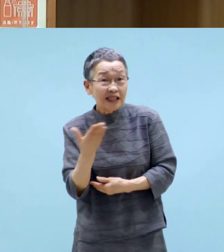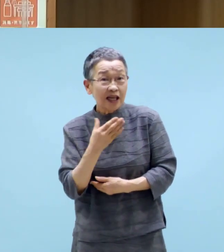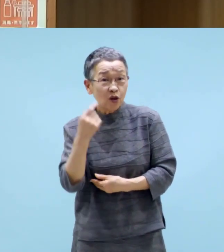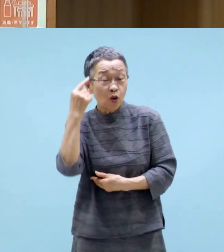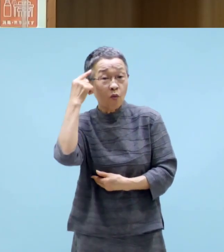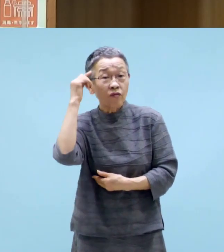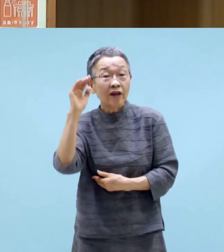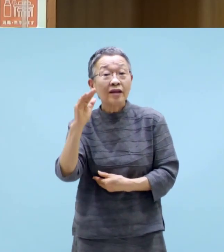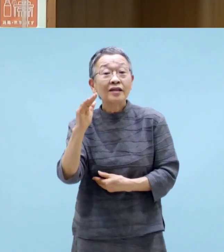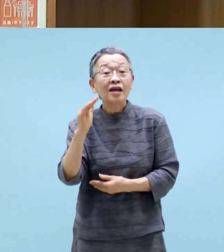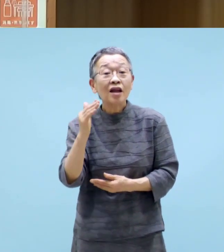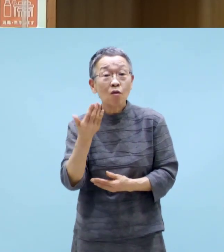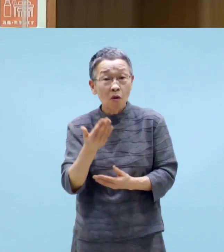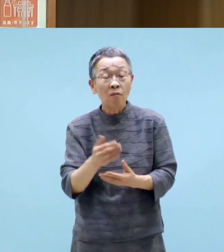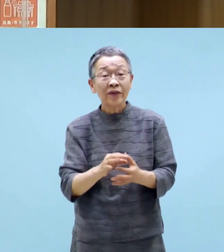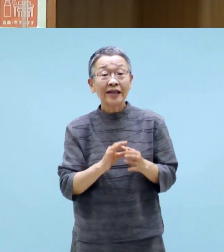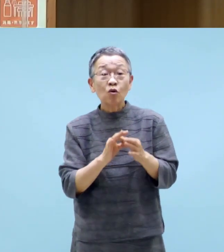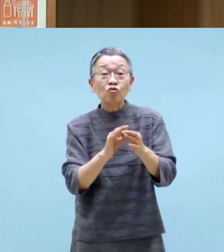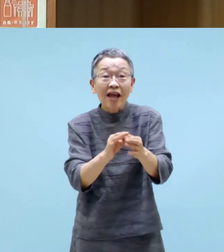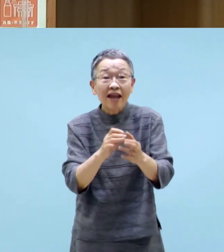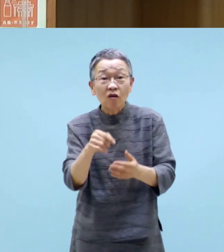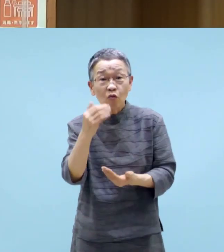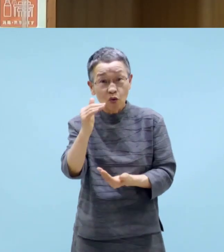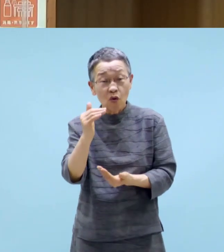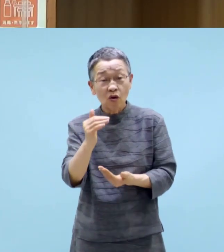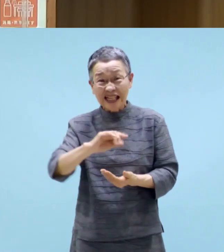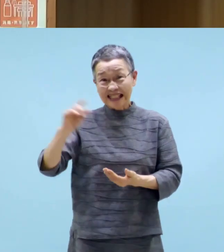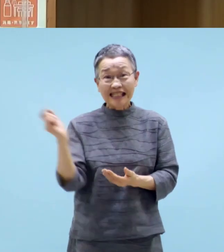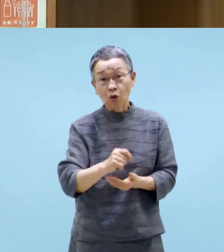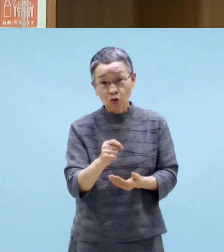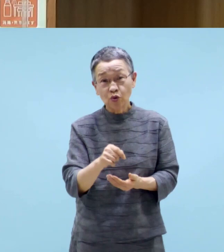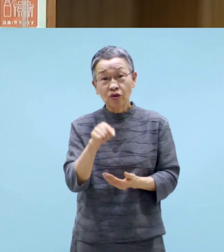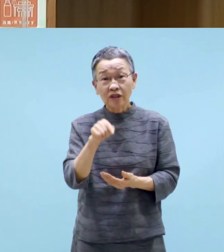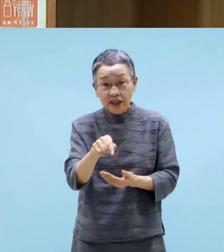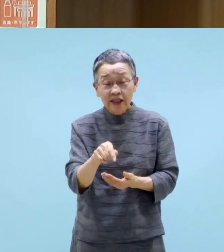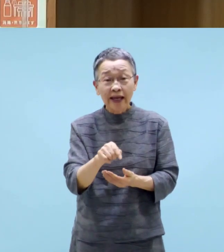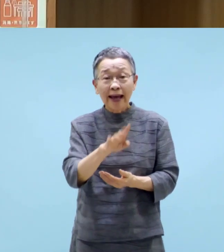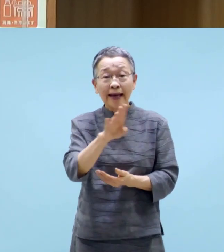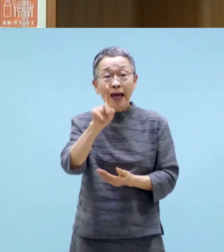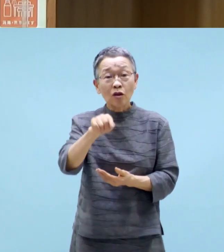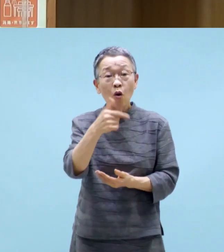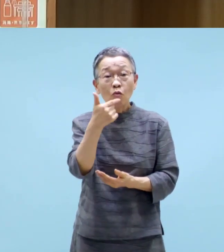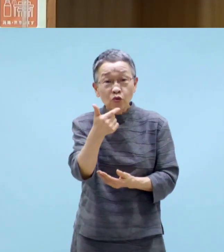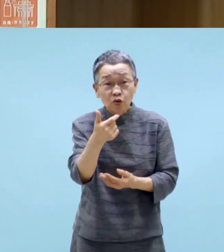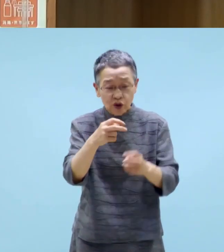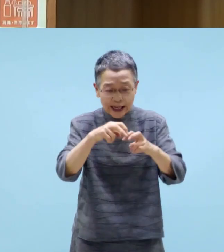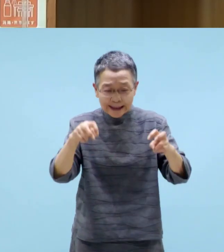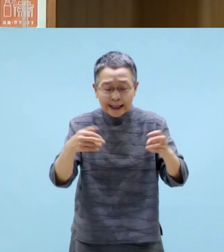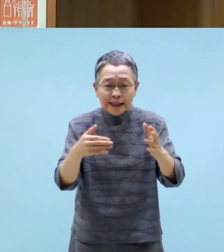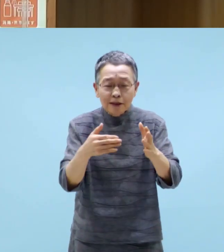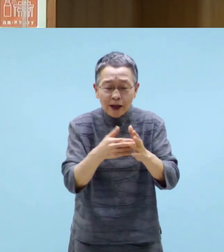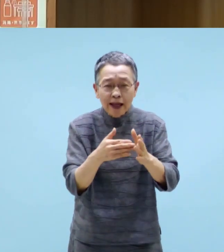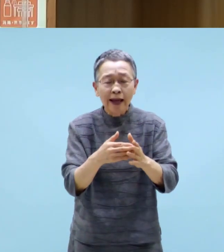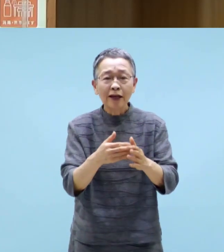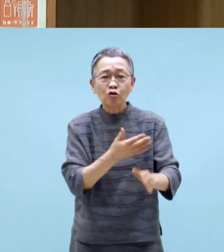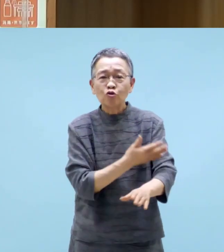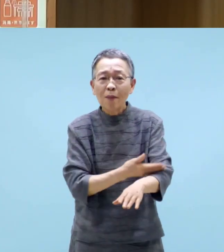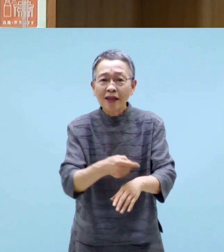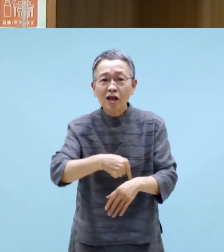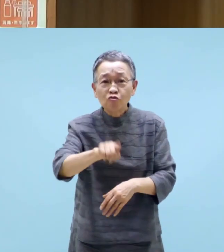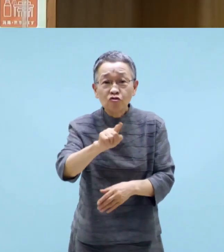ても知事おっしゃいました。そうするとこの迅速にゲノム解析まで持っていくような体制を作ることによ